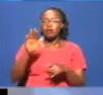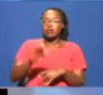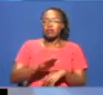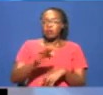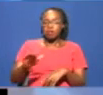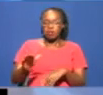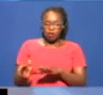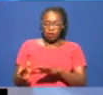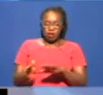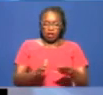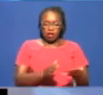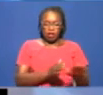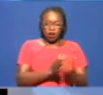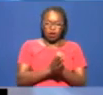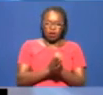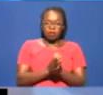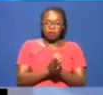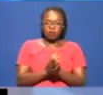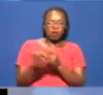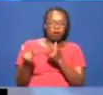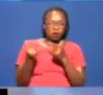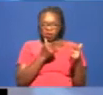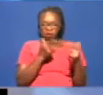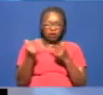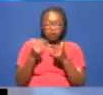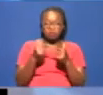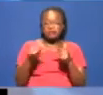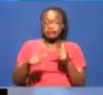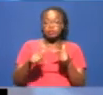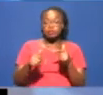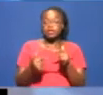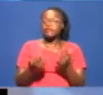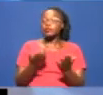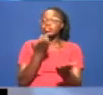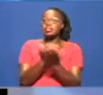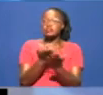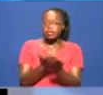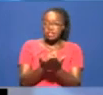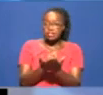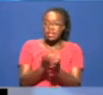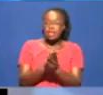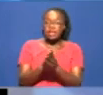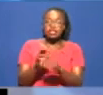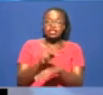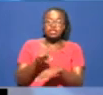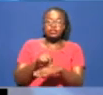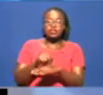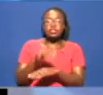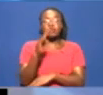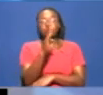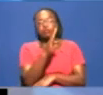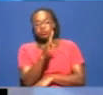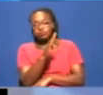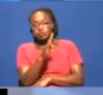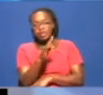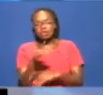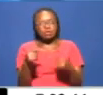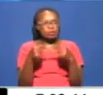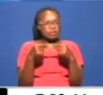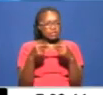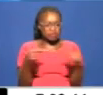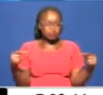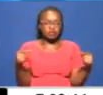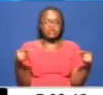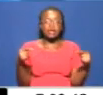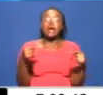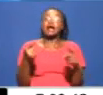Tukiendelea hapa studioni ni kwa makabiliano makali yaligubika kikao cha bunge la taifa leo alasiri, wakati wa bunge walitofautiana wakati wa